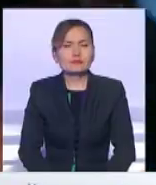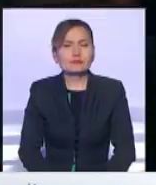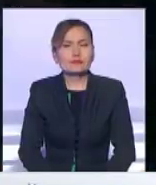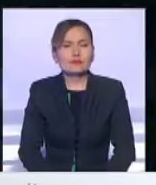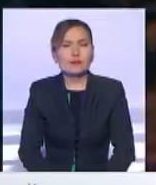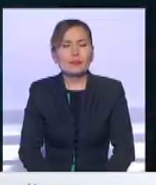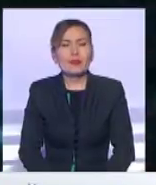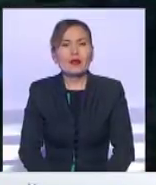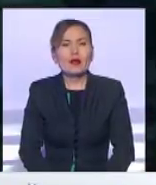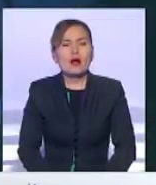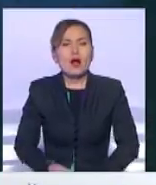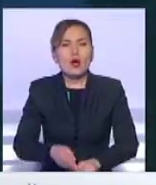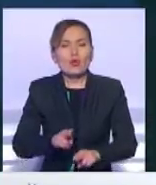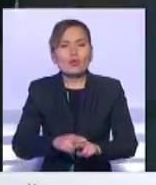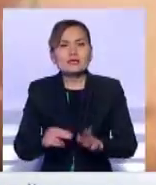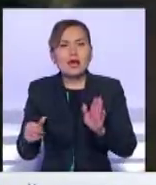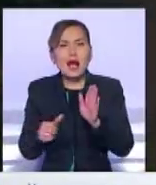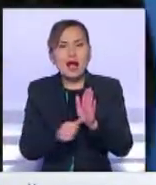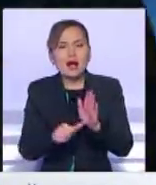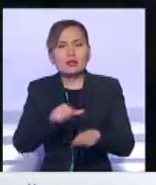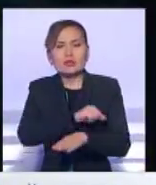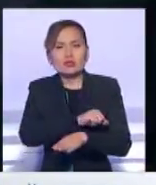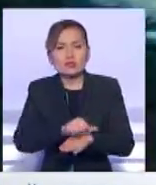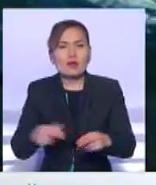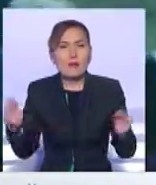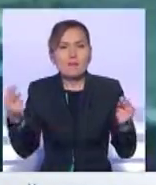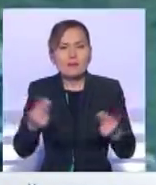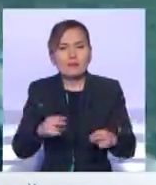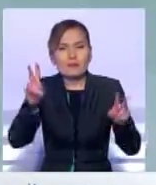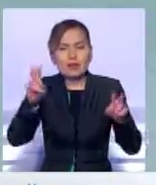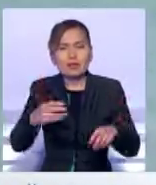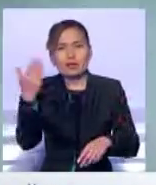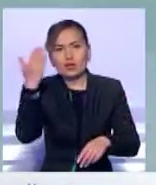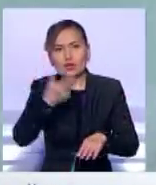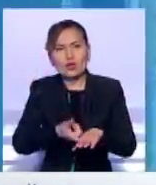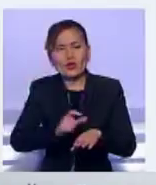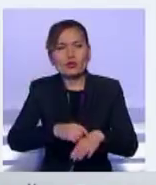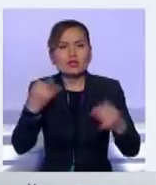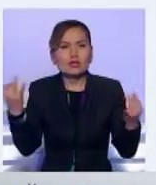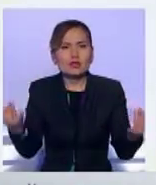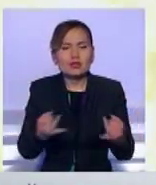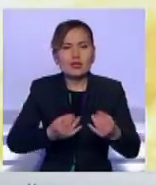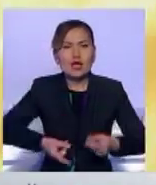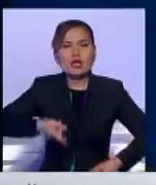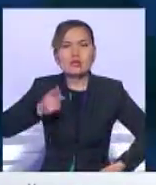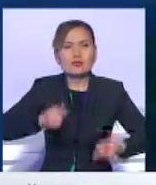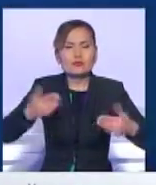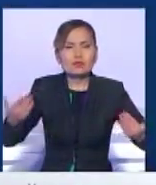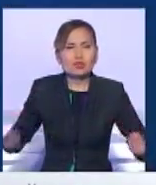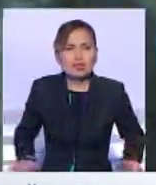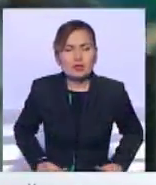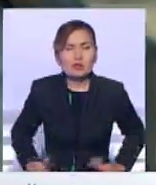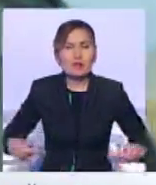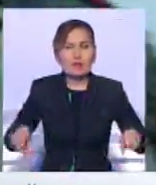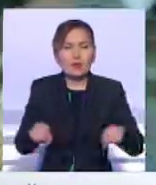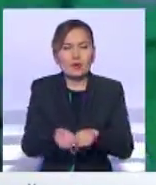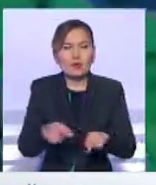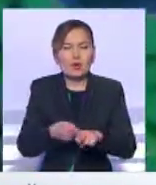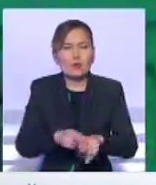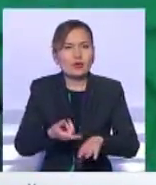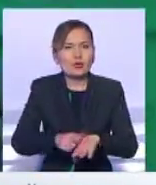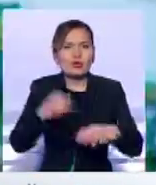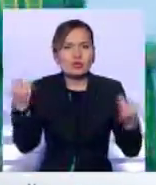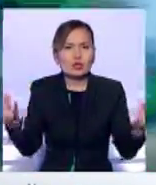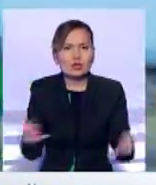Алтыншы бекет фильмін қалың көпшілік ерекше ықыласпен қабылдады. Оқиға шынайы өмірден алынған. Сондықтан болса керек